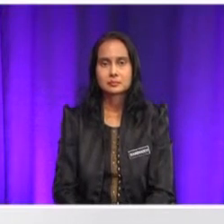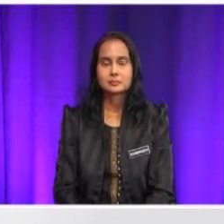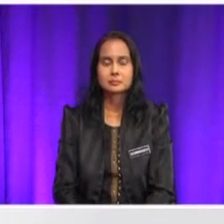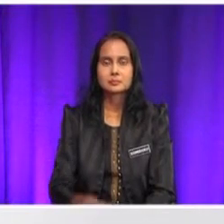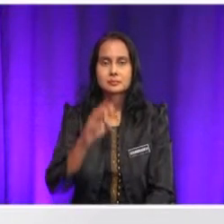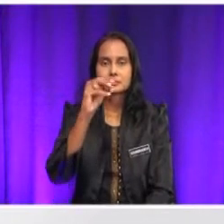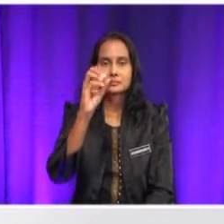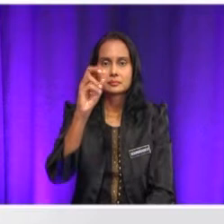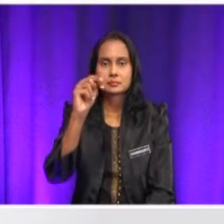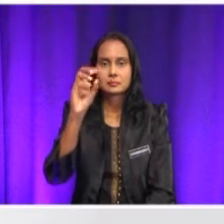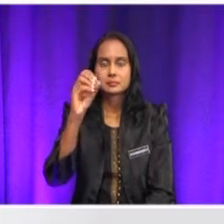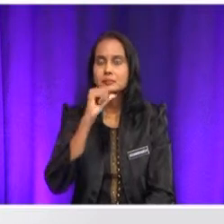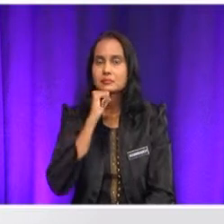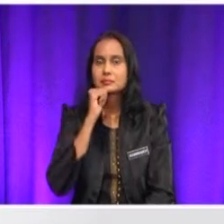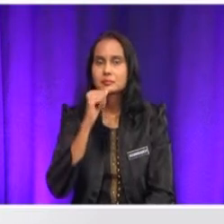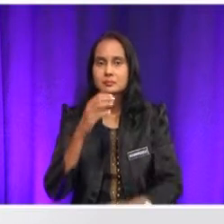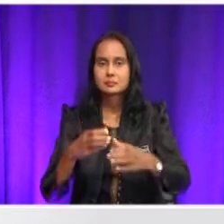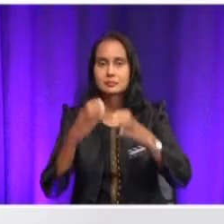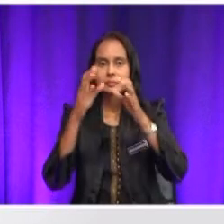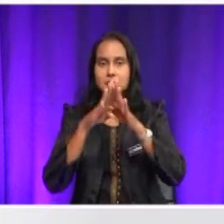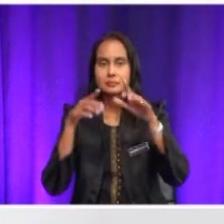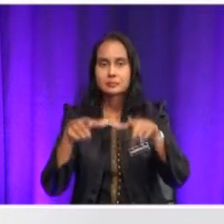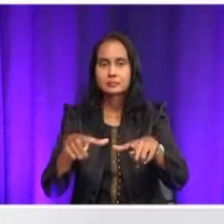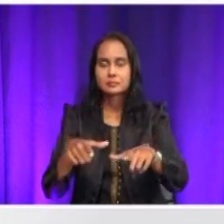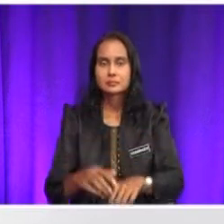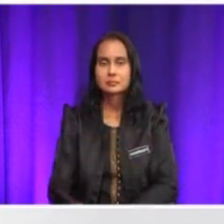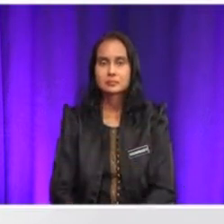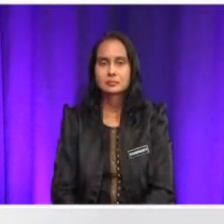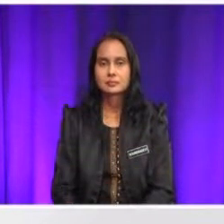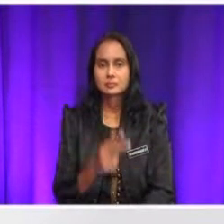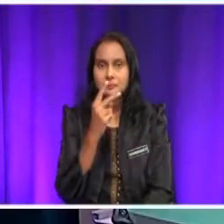batang berkayu Oke kita Tengok itu